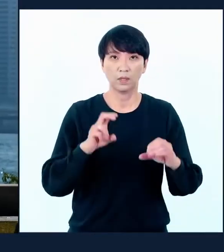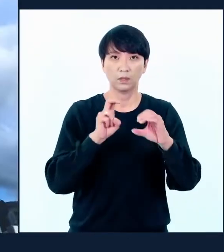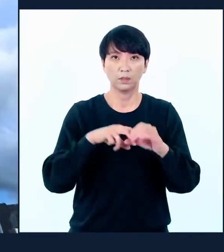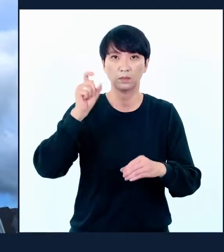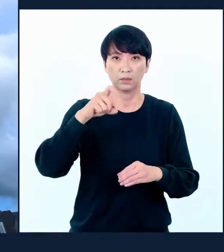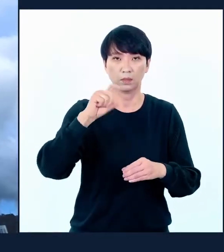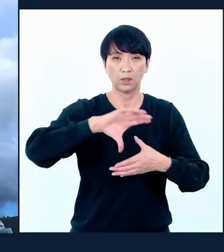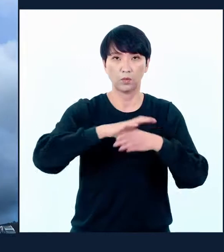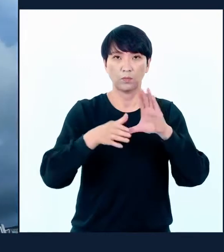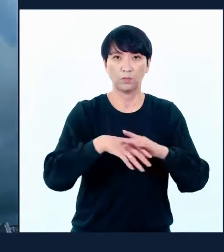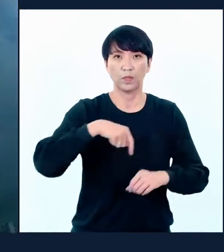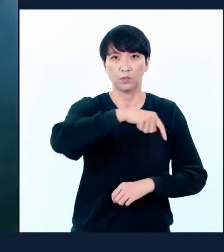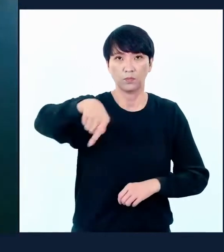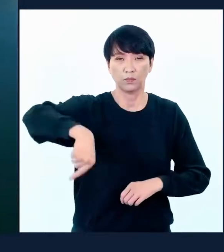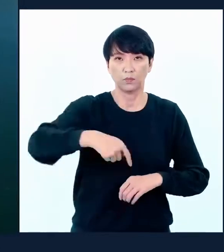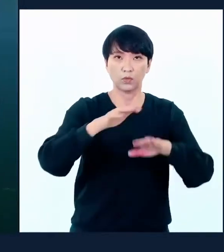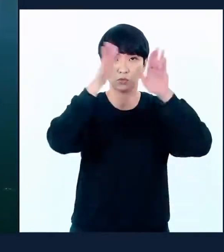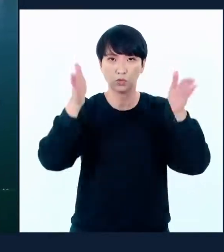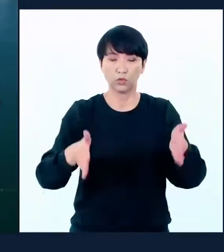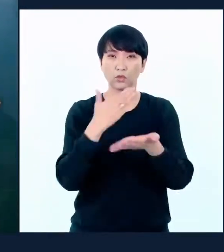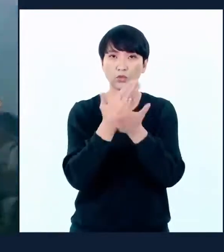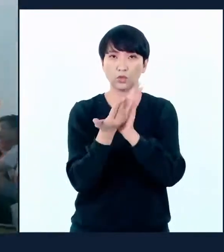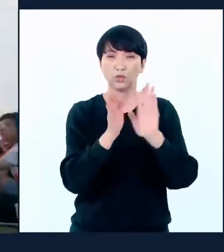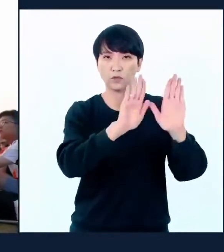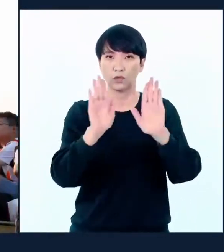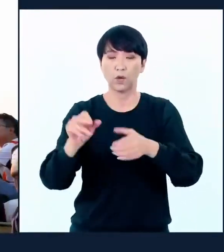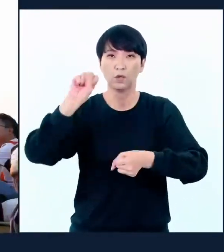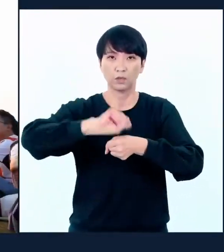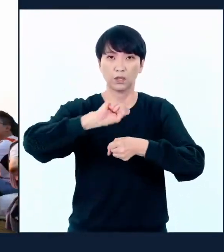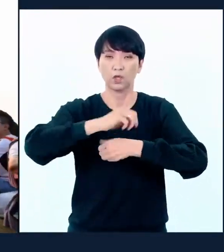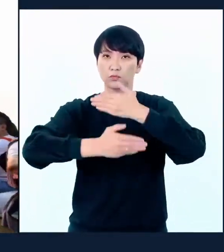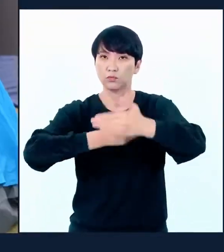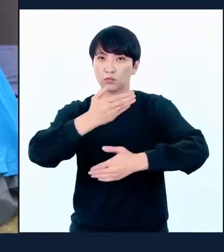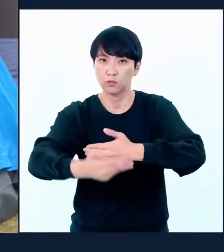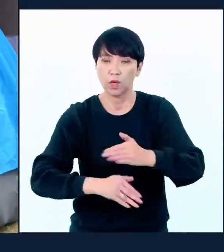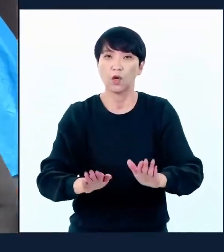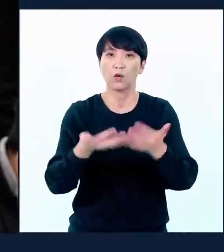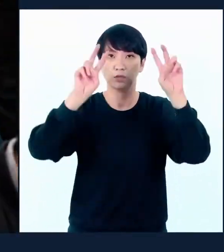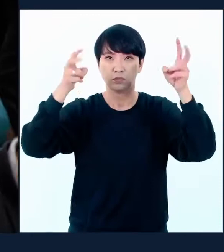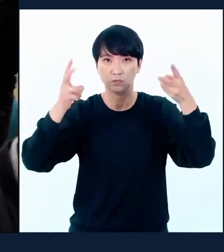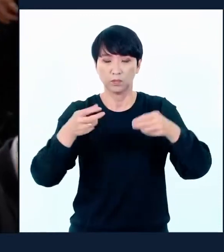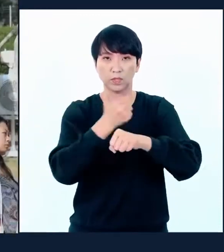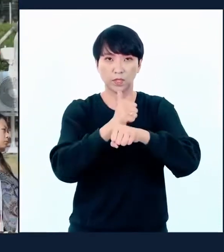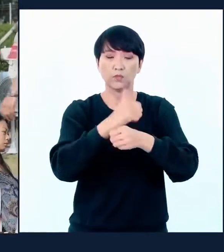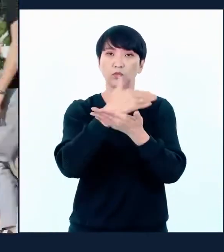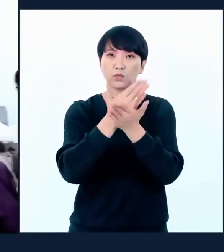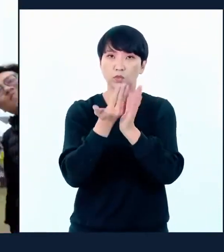西九文化区已启用的场地设施，加上陆续推展的项目，蕴藏着无限可能。